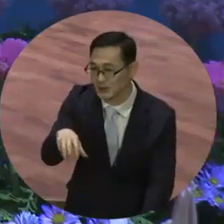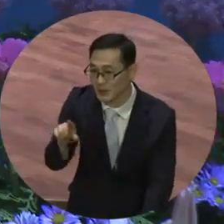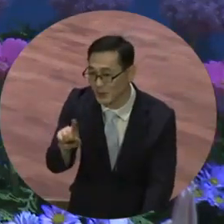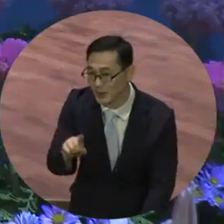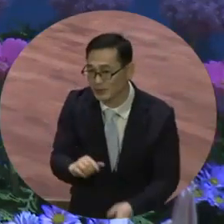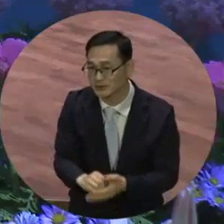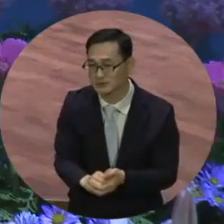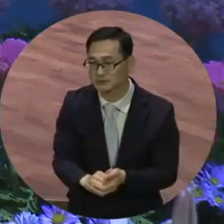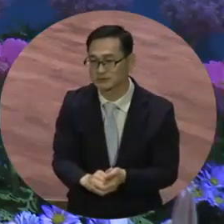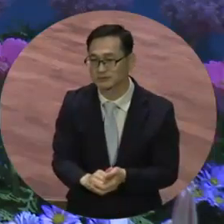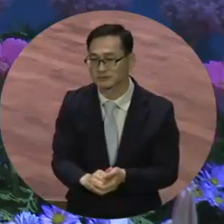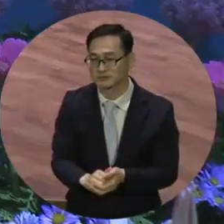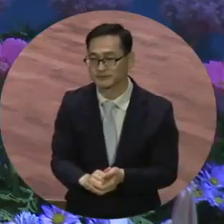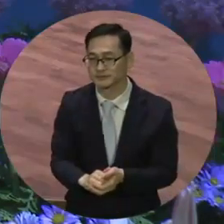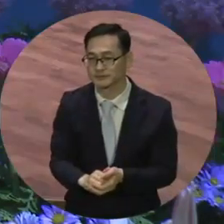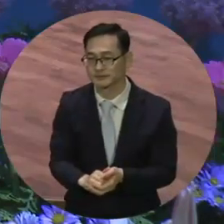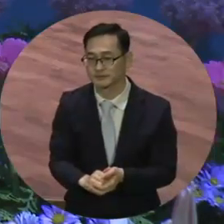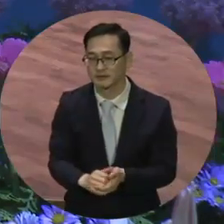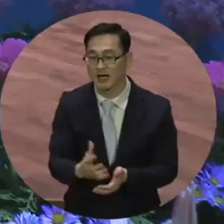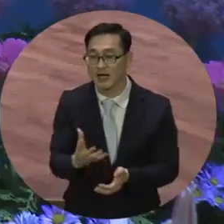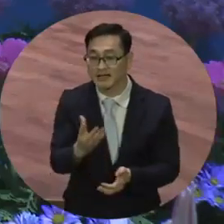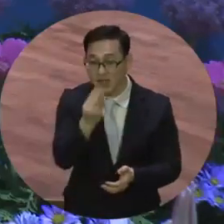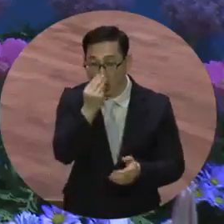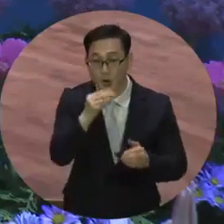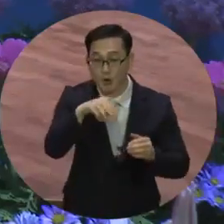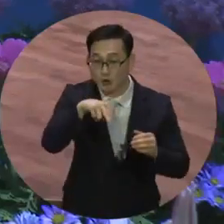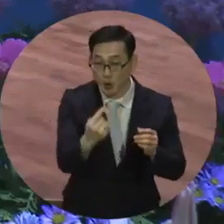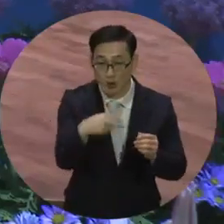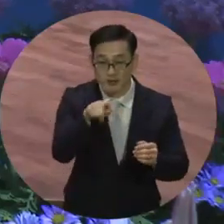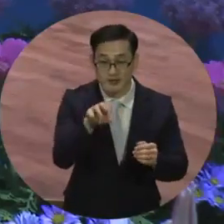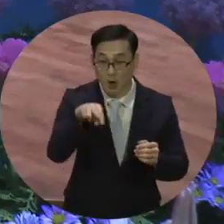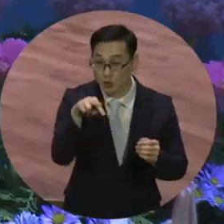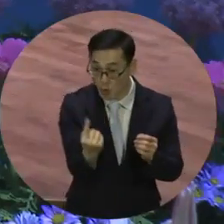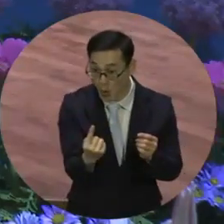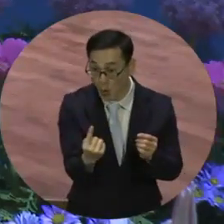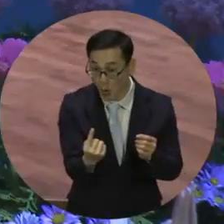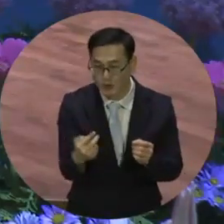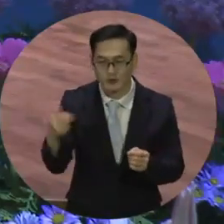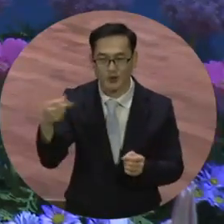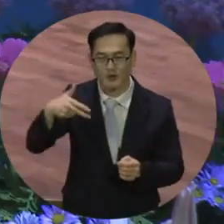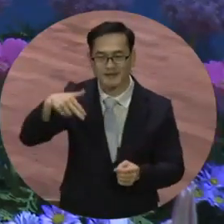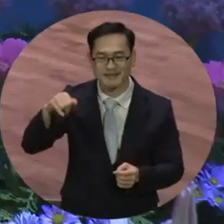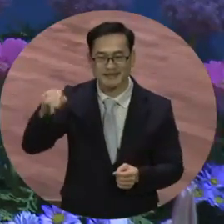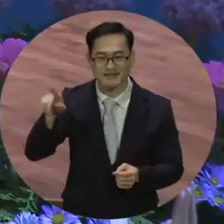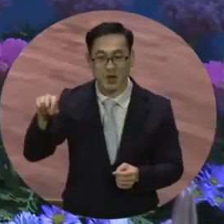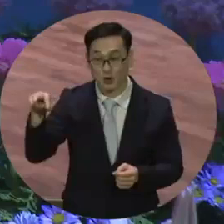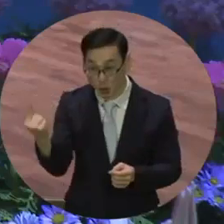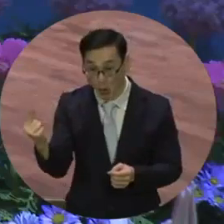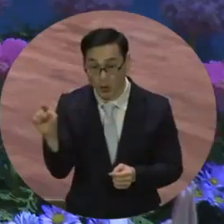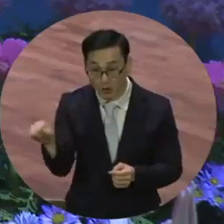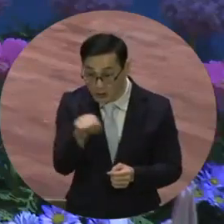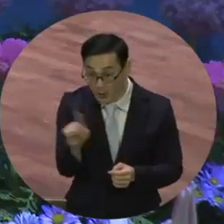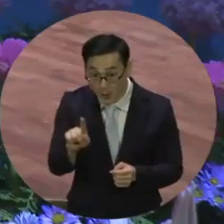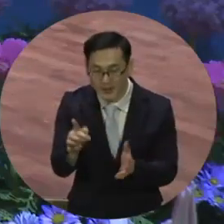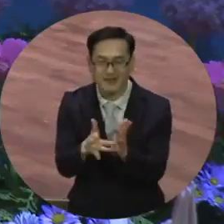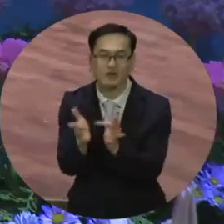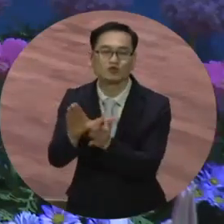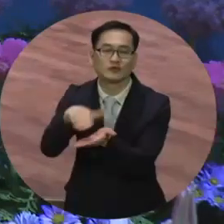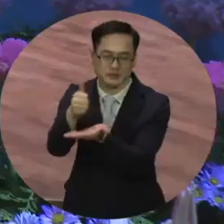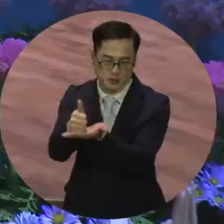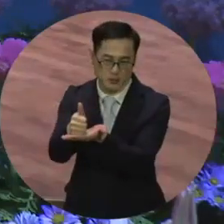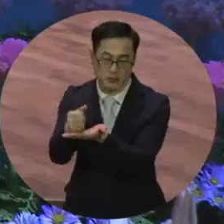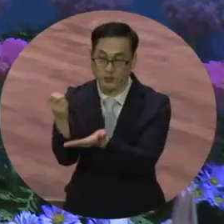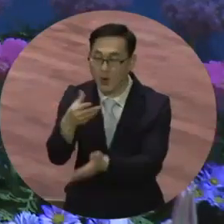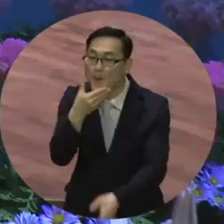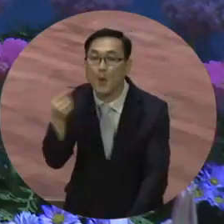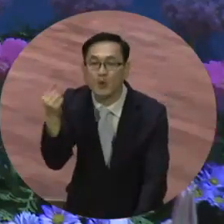성소와 지성소가 뭐냐? 성소와 지성소, 이걸 복음을 말합니다. 전부 예수 그리스도를 말합니다. 복음을 말합니다.